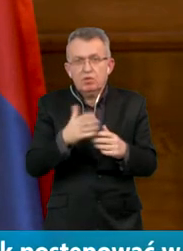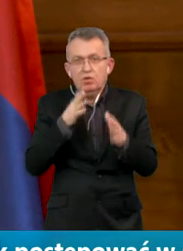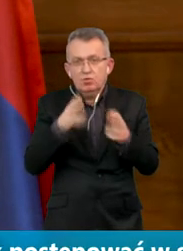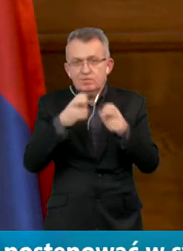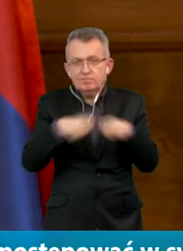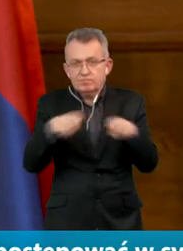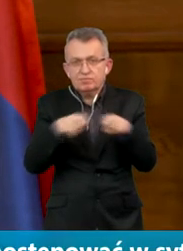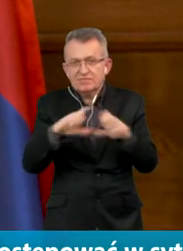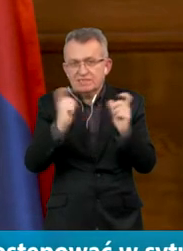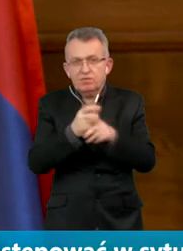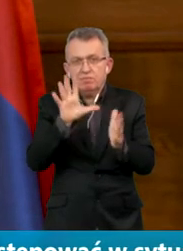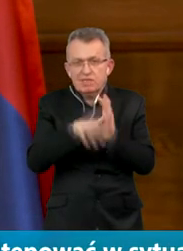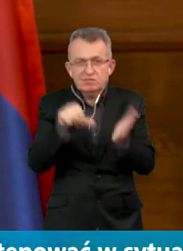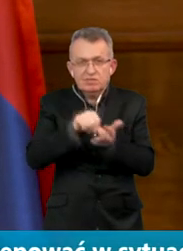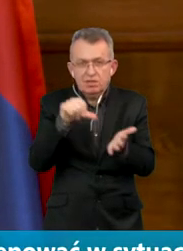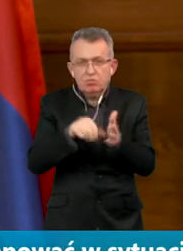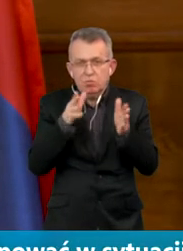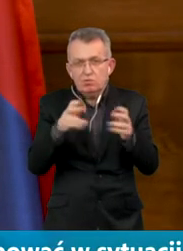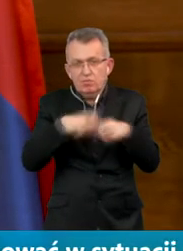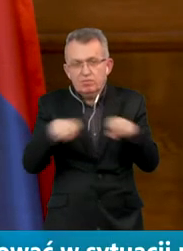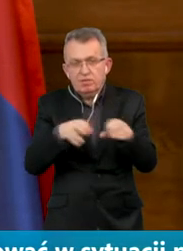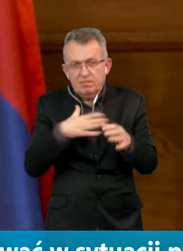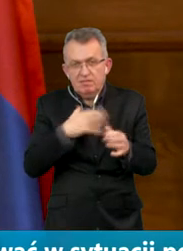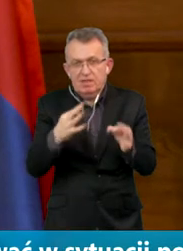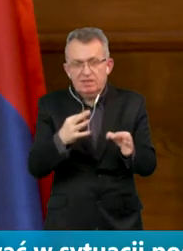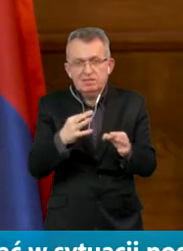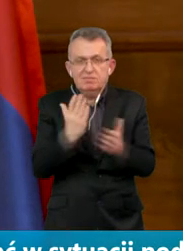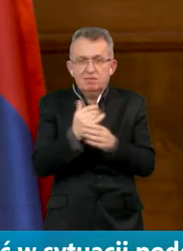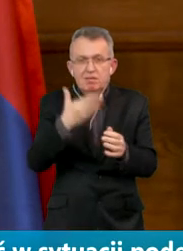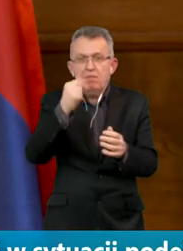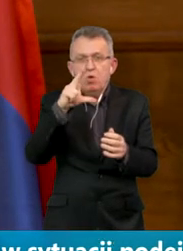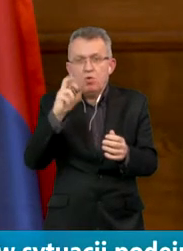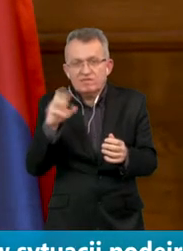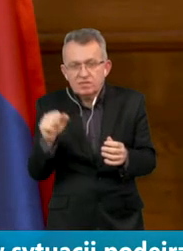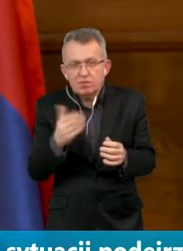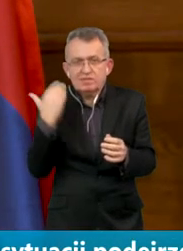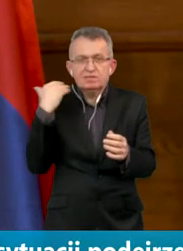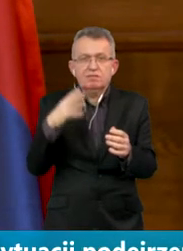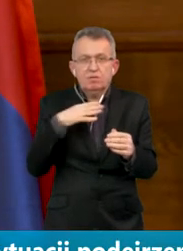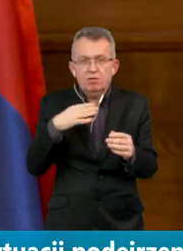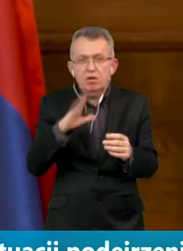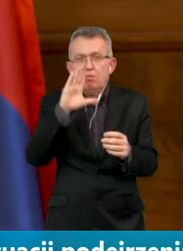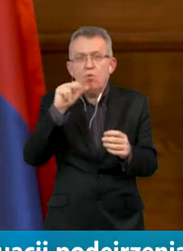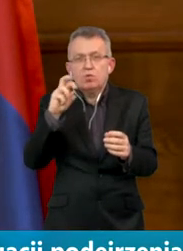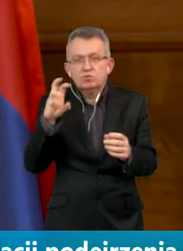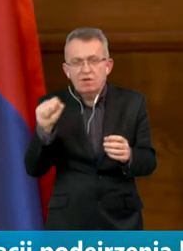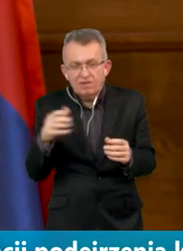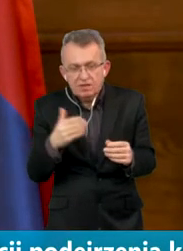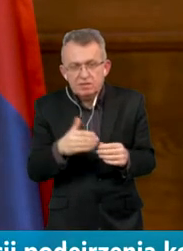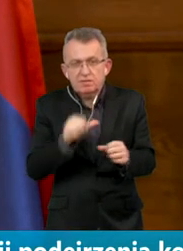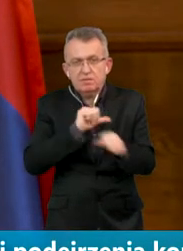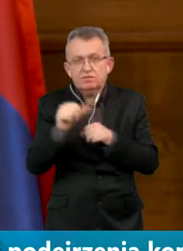kompleksowej ulic w tym ścisłym centrum miasta, między innymi Małkowskiego. Nie tak dawno była robiona Bogusława,